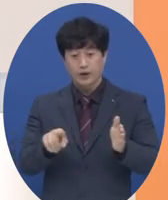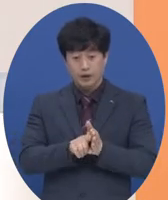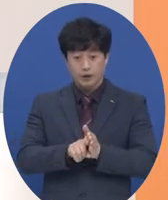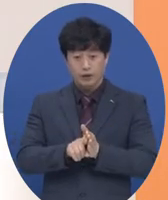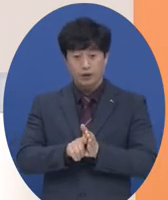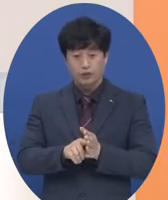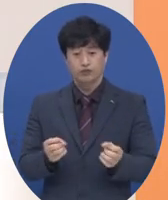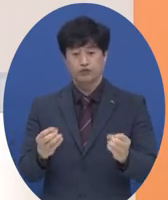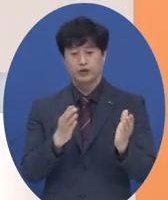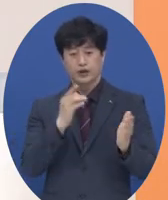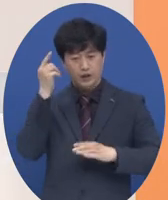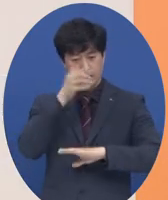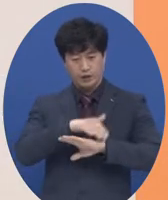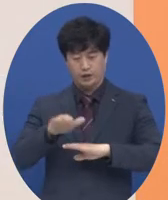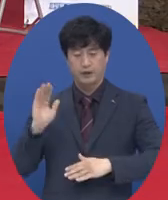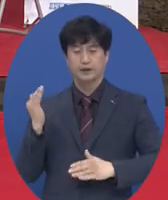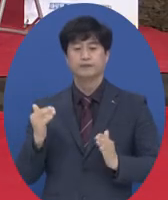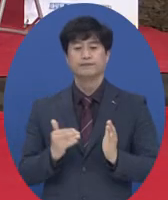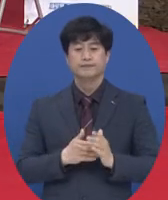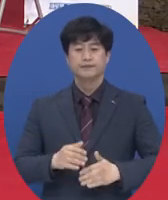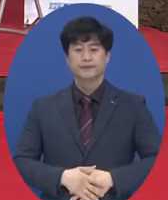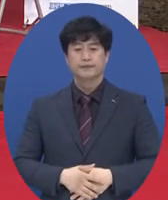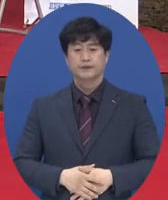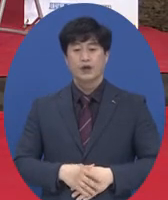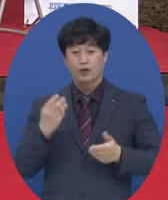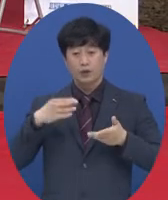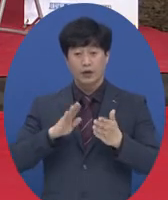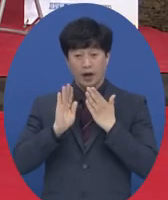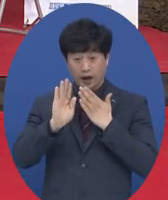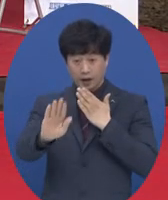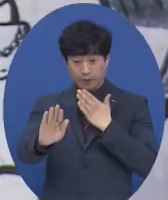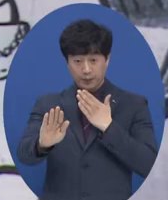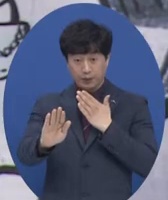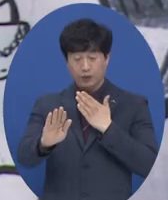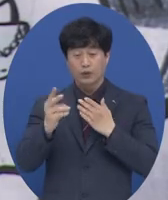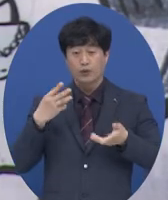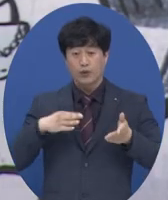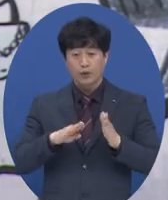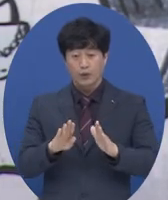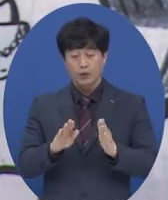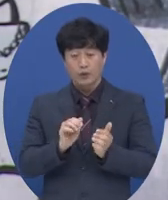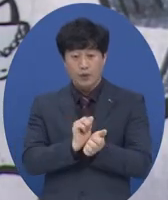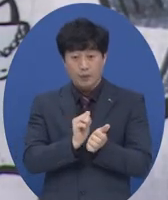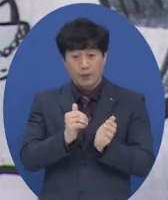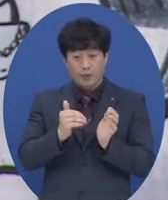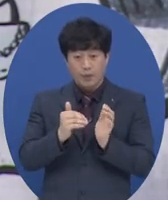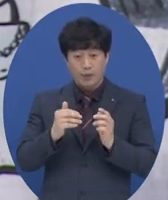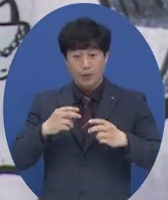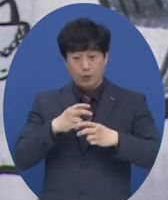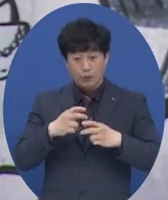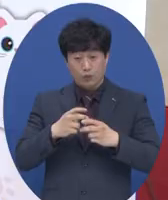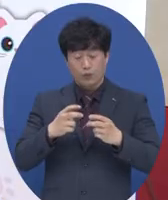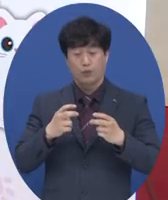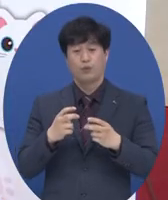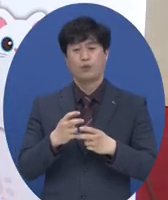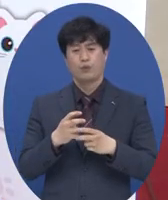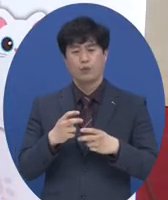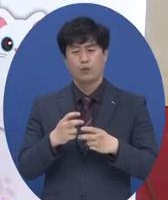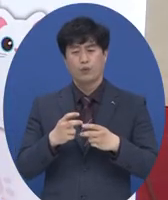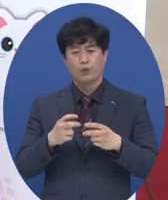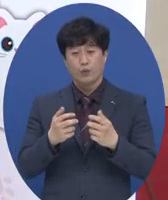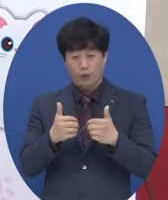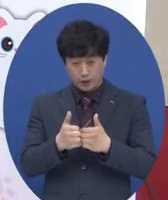반영하고자 대축제를 계획하게 됐습니다. 경기도는 앞으로 경기도 광역교통 개선 대책을 위한 토론회와